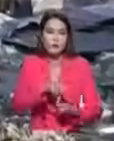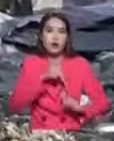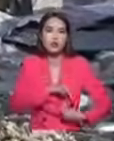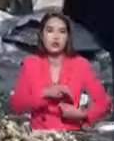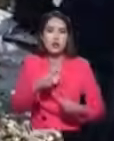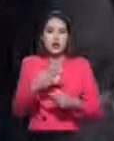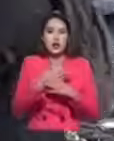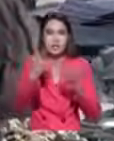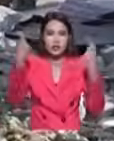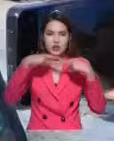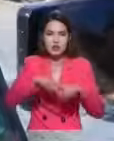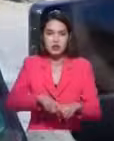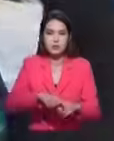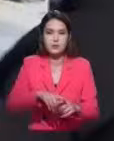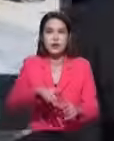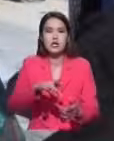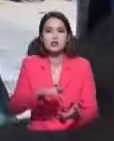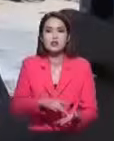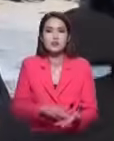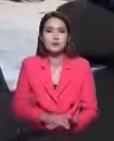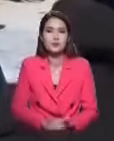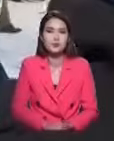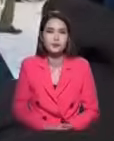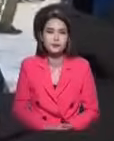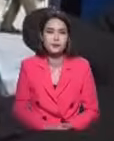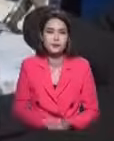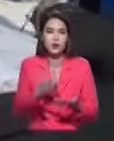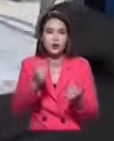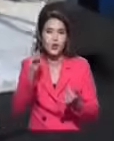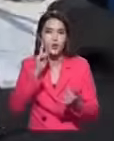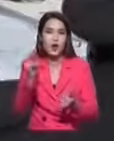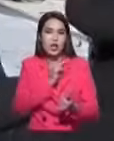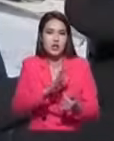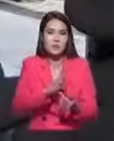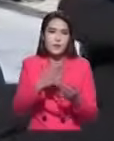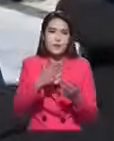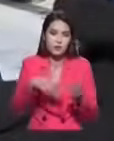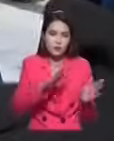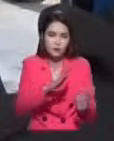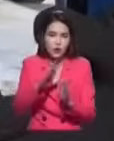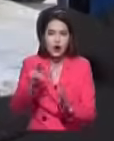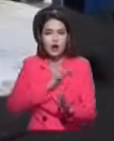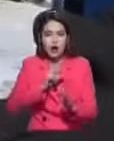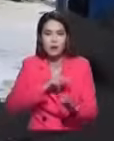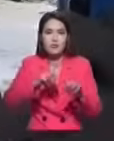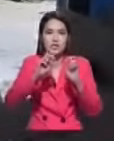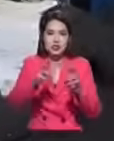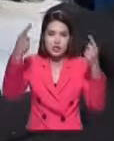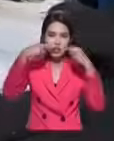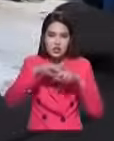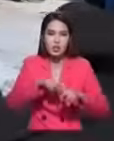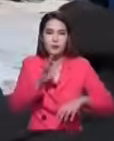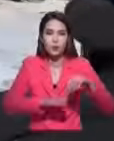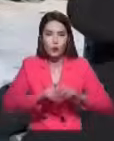и клиенты центра. Проводятся поисково-спасательные работы сразу с трех участков, и инженерной техникой, и вручную.